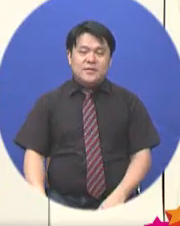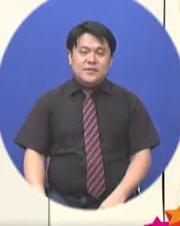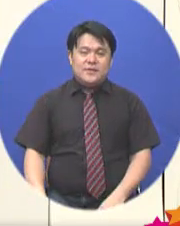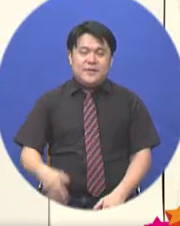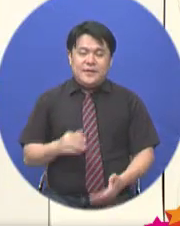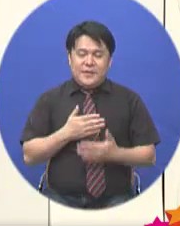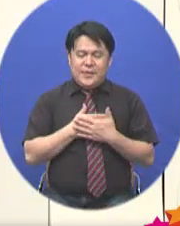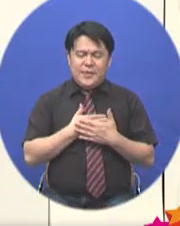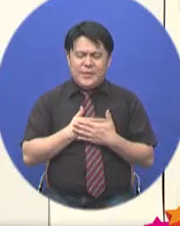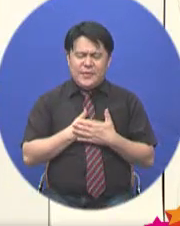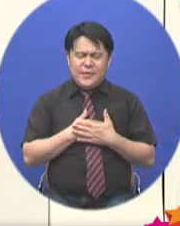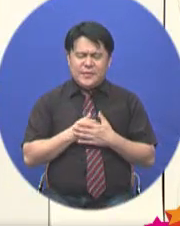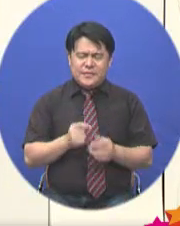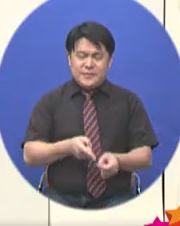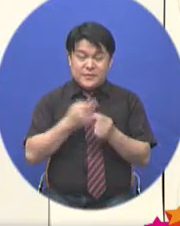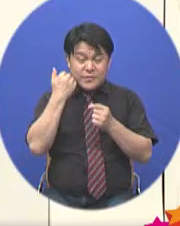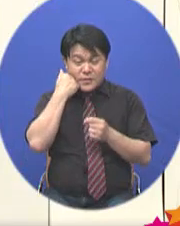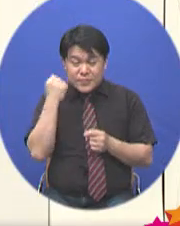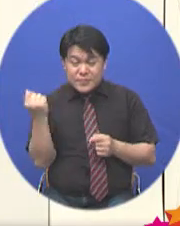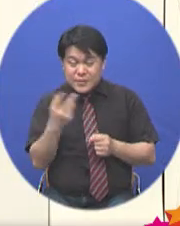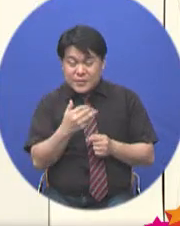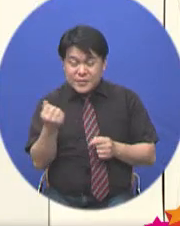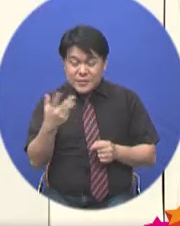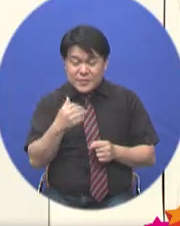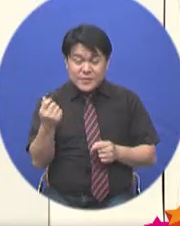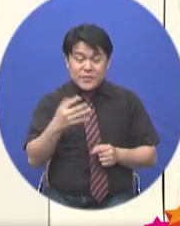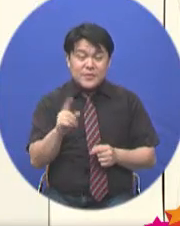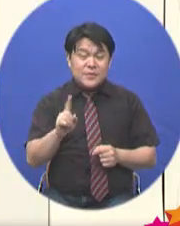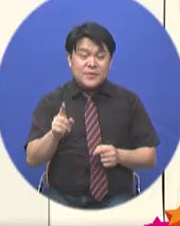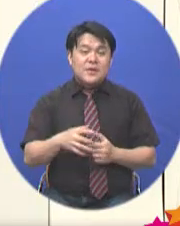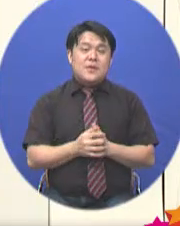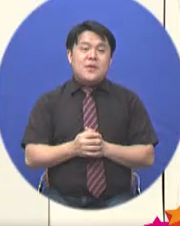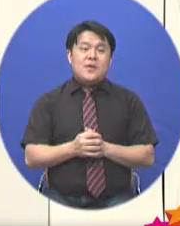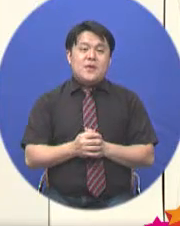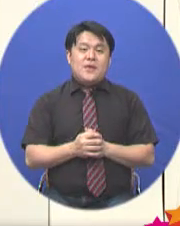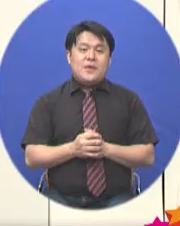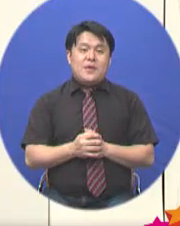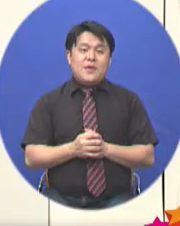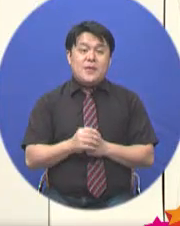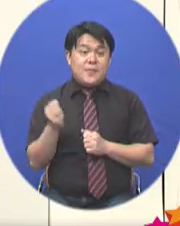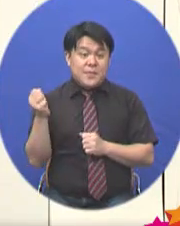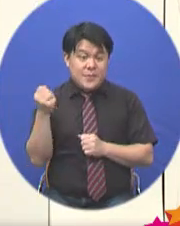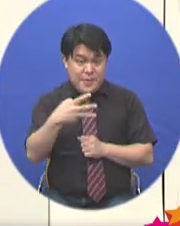분이죠. 누구 장원.